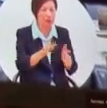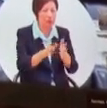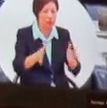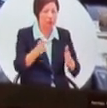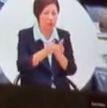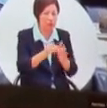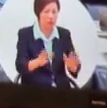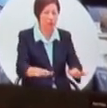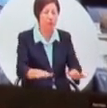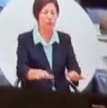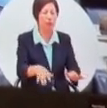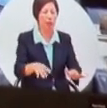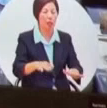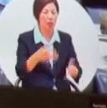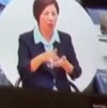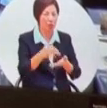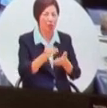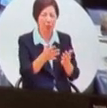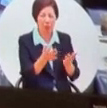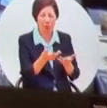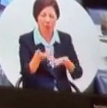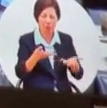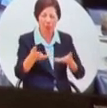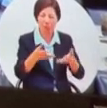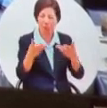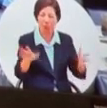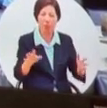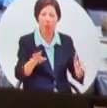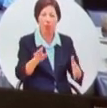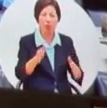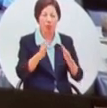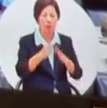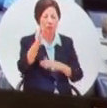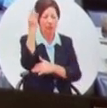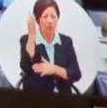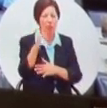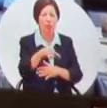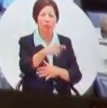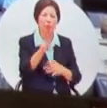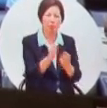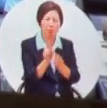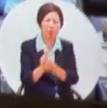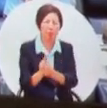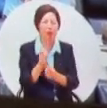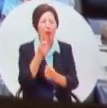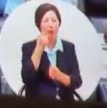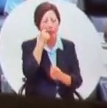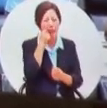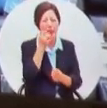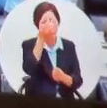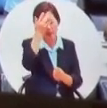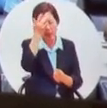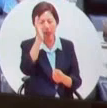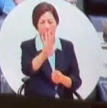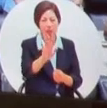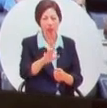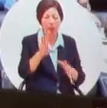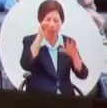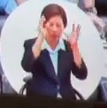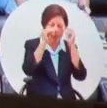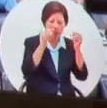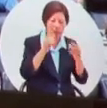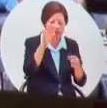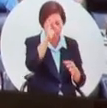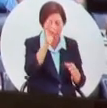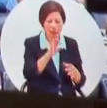多少的事情在市政府里面坑坑骗骗，要找的资料老是不对，